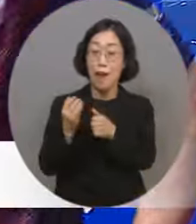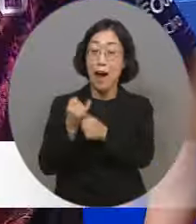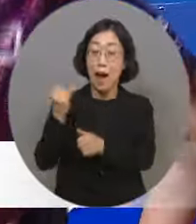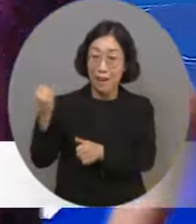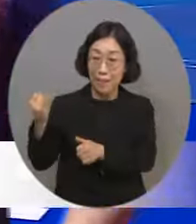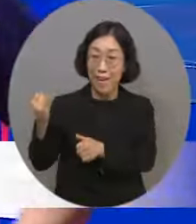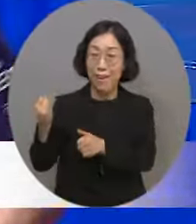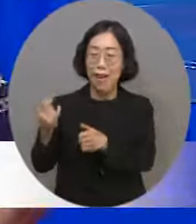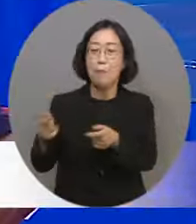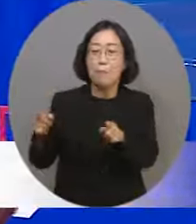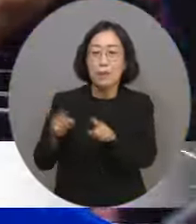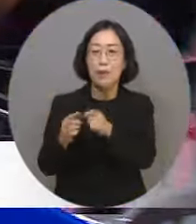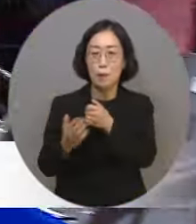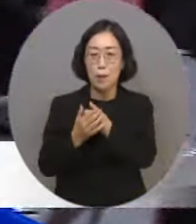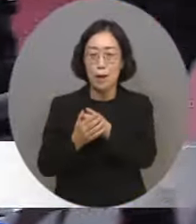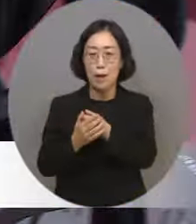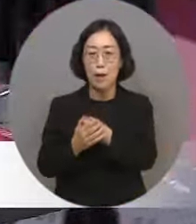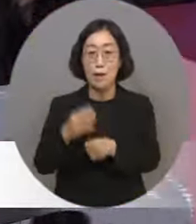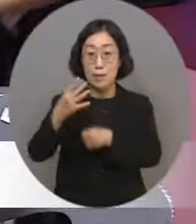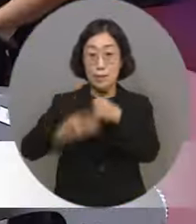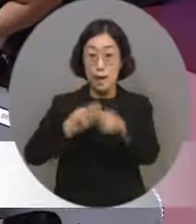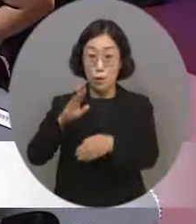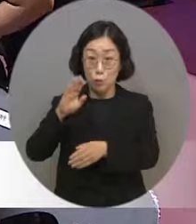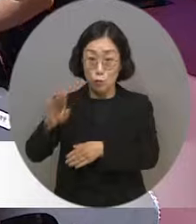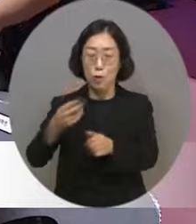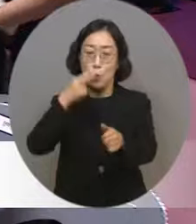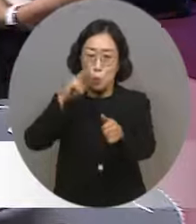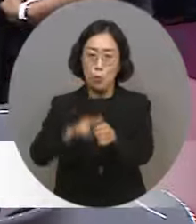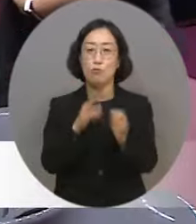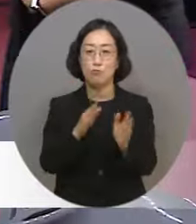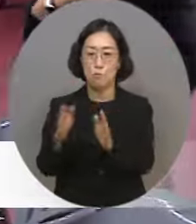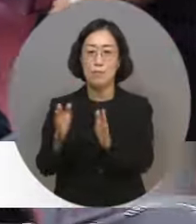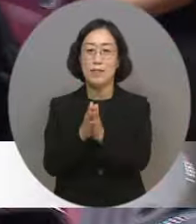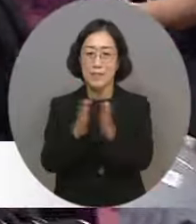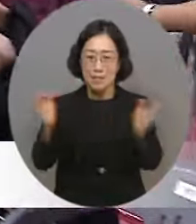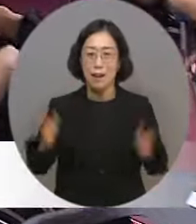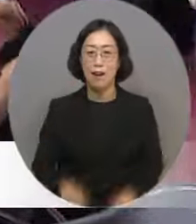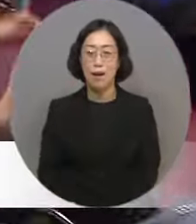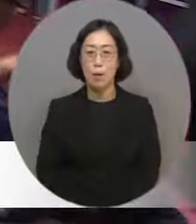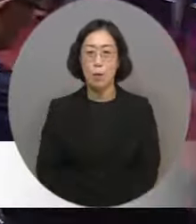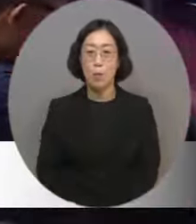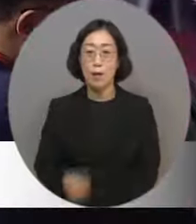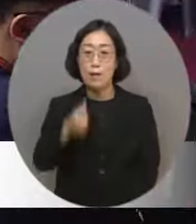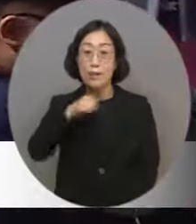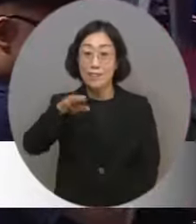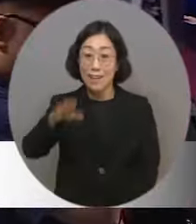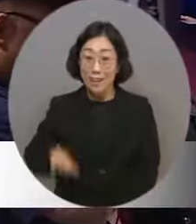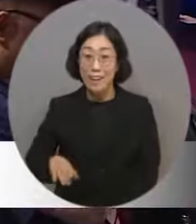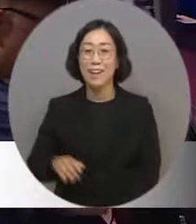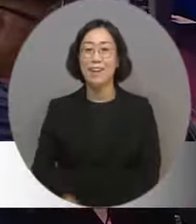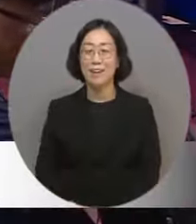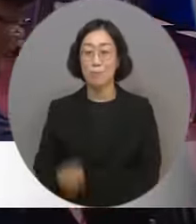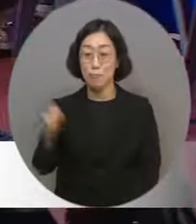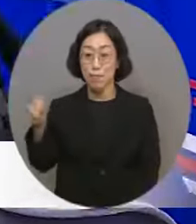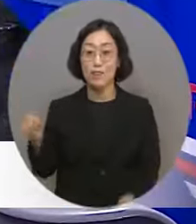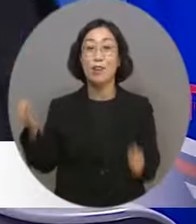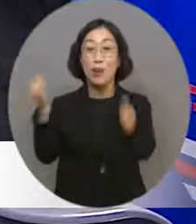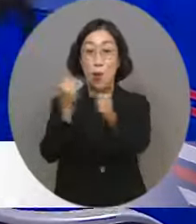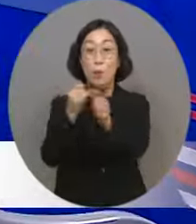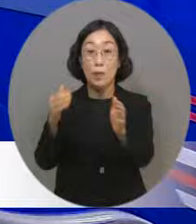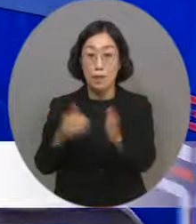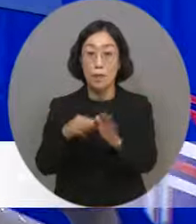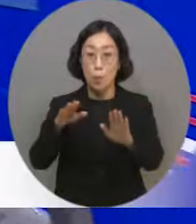아내의 응원으로 다음 패럴림픽을 향한 도전에 나섭니다. 올해 5살 연하의 아내와 100년 가약을 맺은